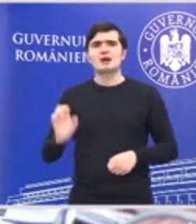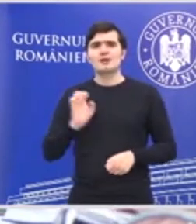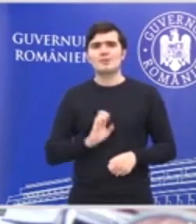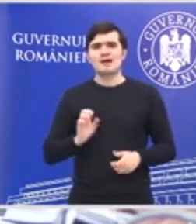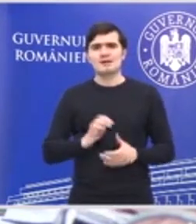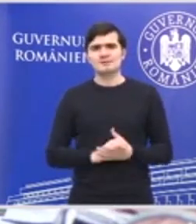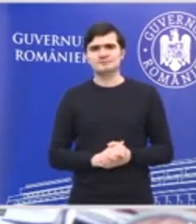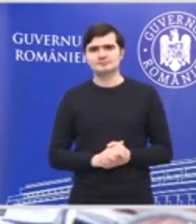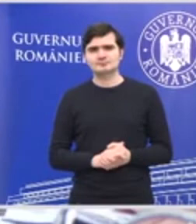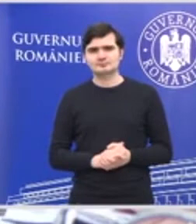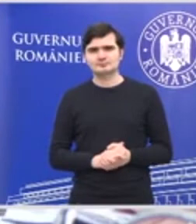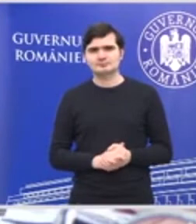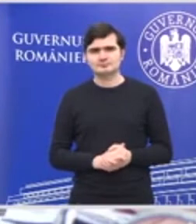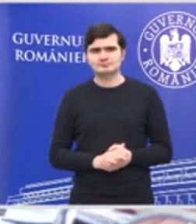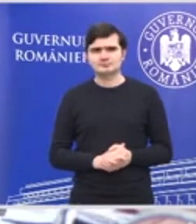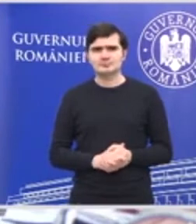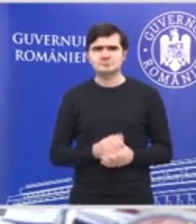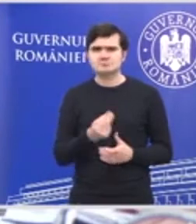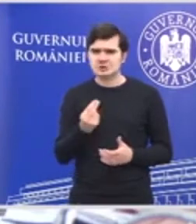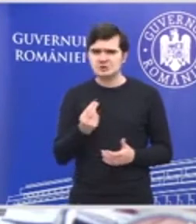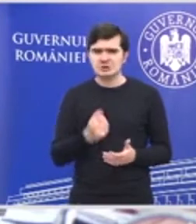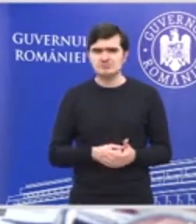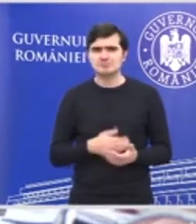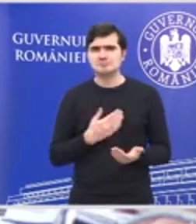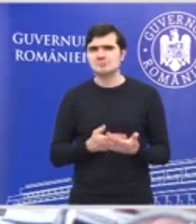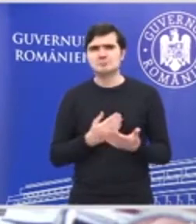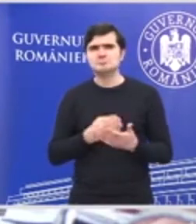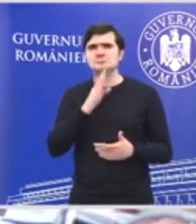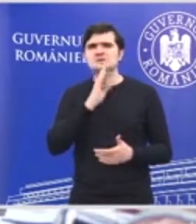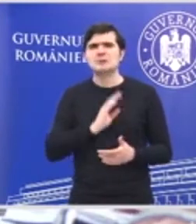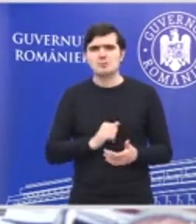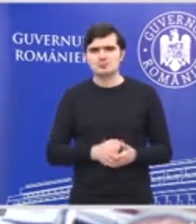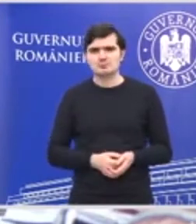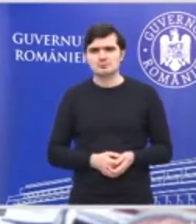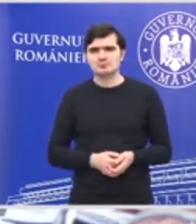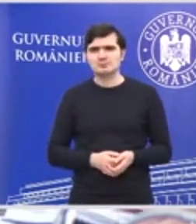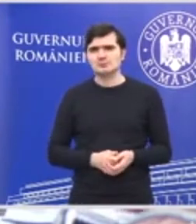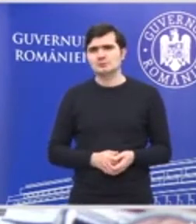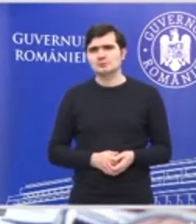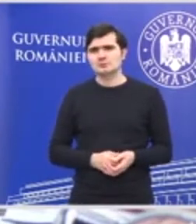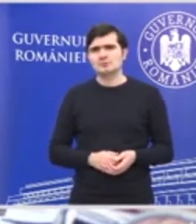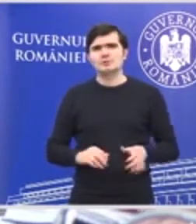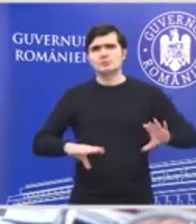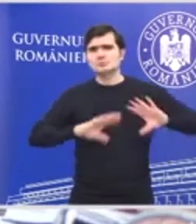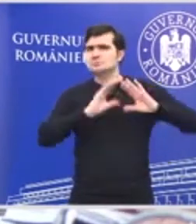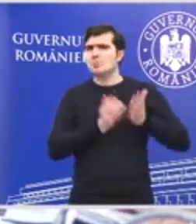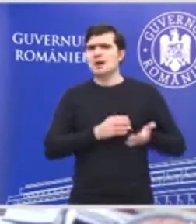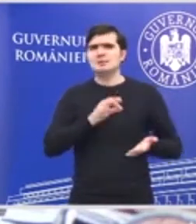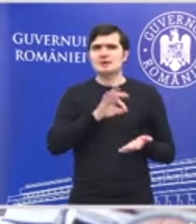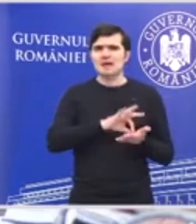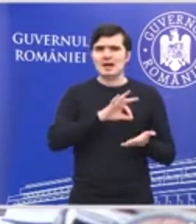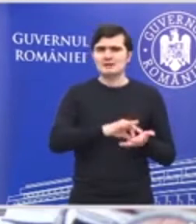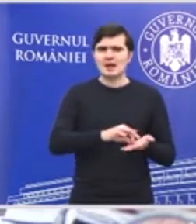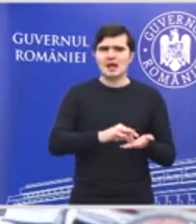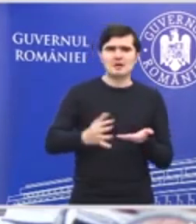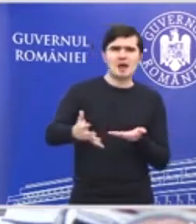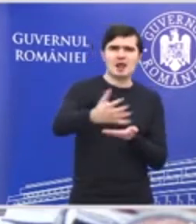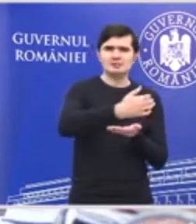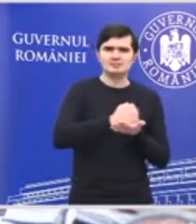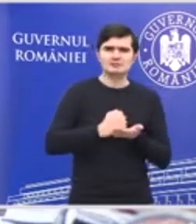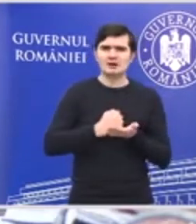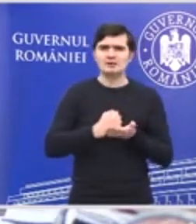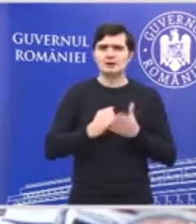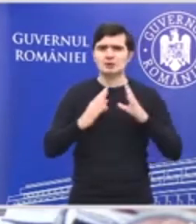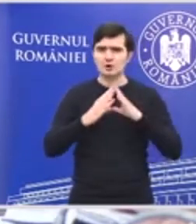Europene. De ce se întâmplă acest lucru? Foarte simplu, pentru că toate datele care sunt colectate la